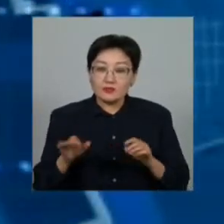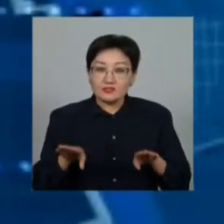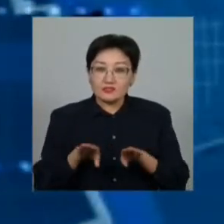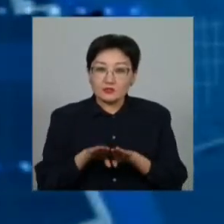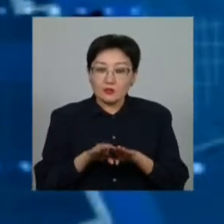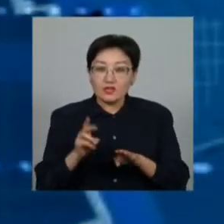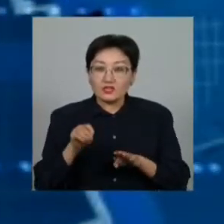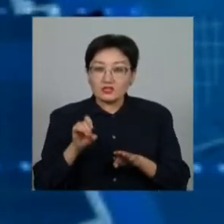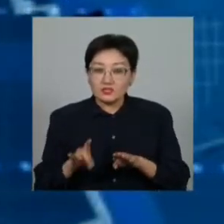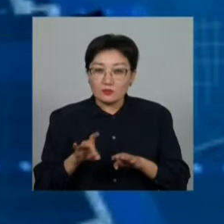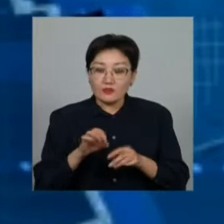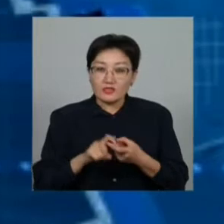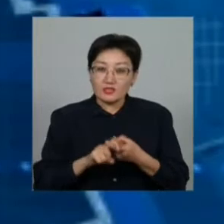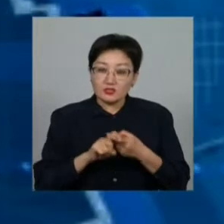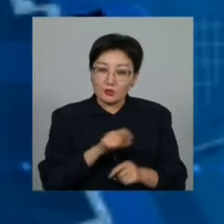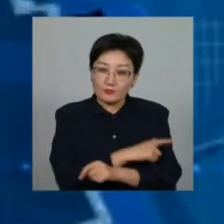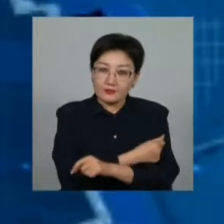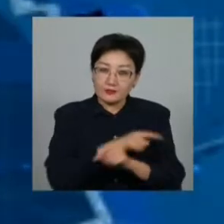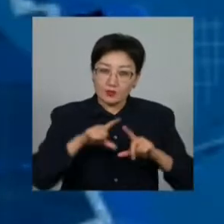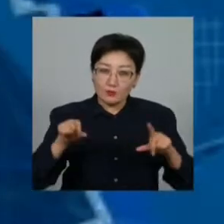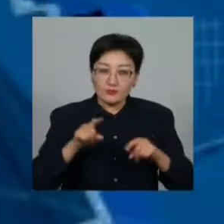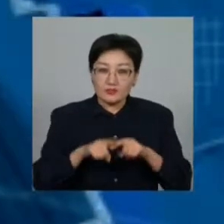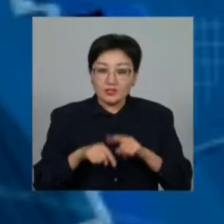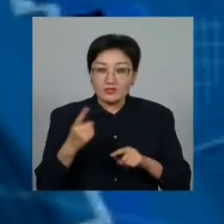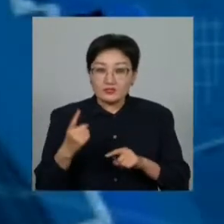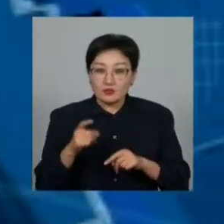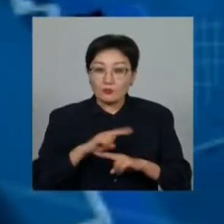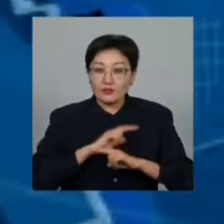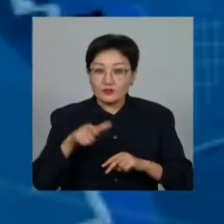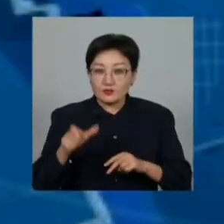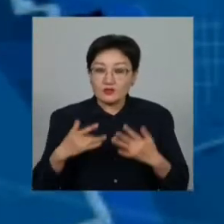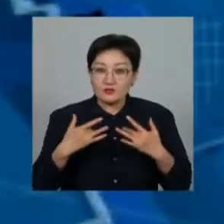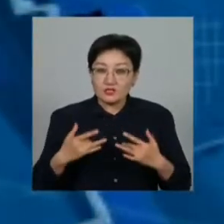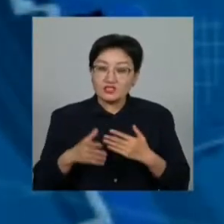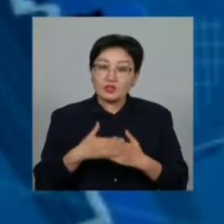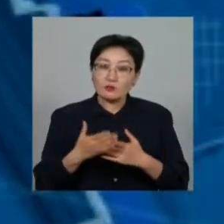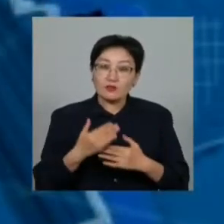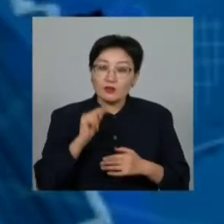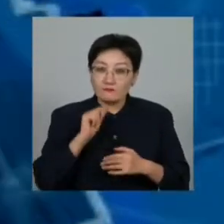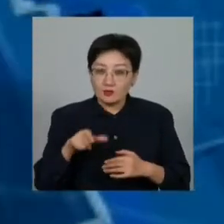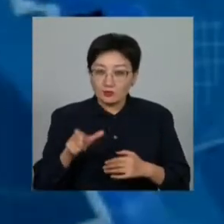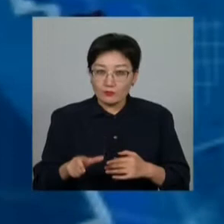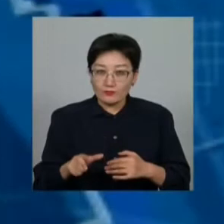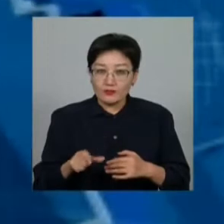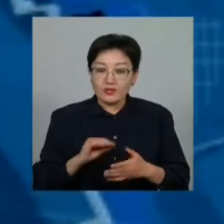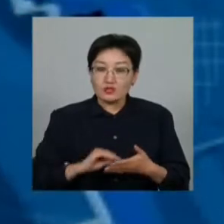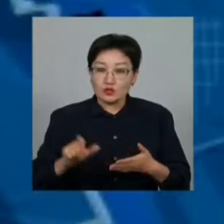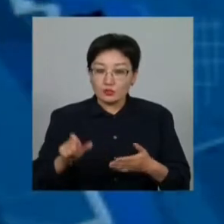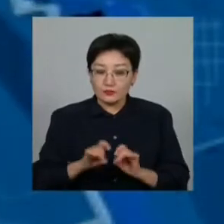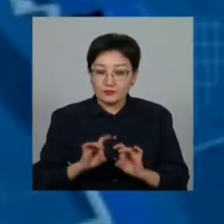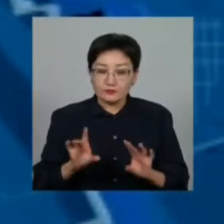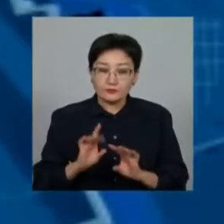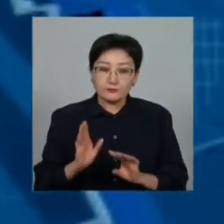эксл ижорского инфекционного стационара родственники одну из погибших требует наказать виновных данакиль ибо его